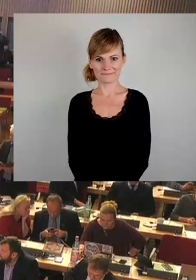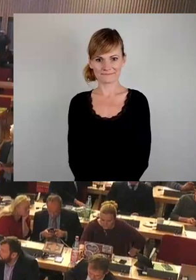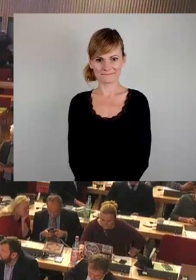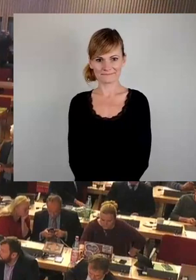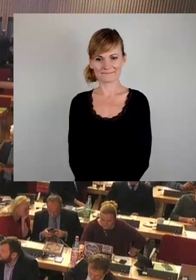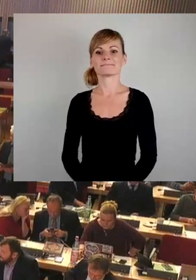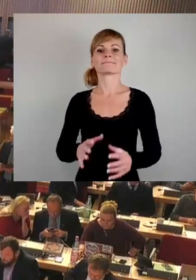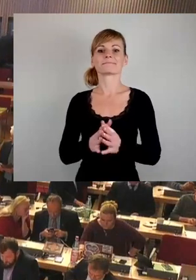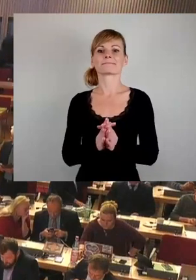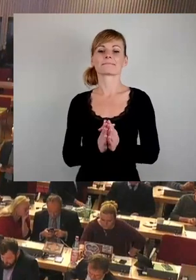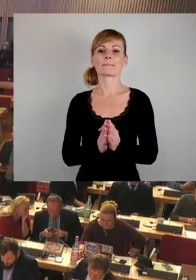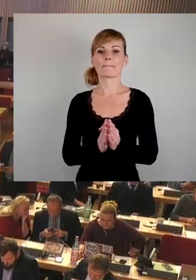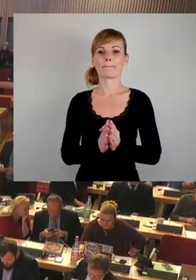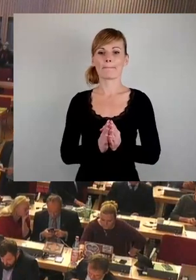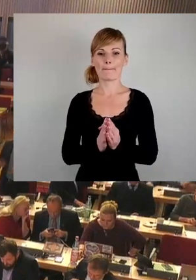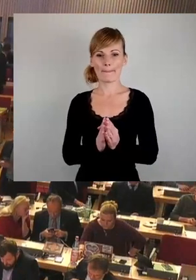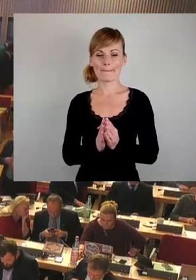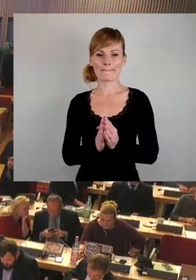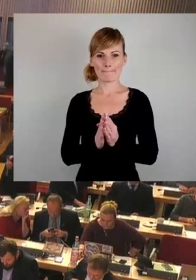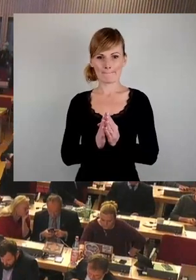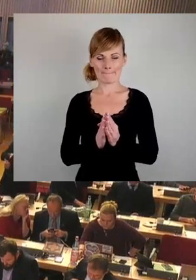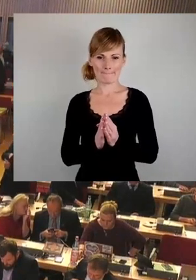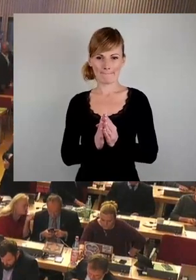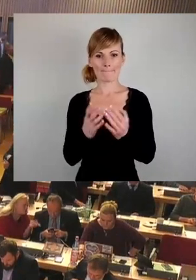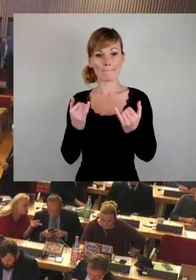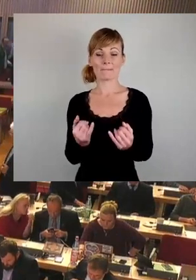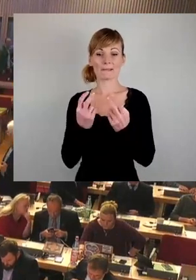So, meine Damen und Herren, bitte die Plätze wieder einnehmen, sodass wir